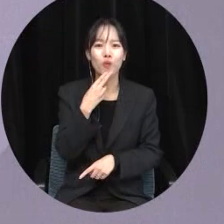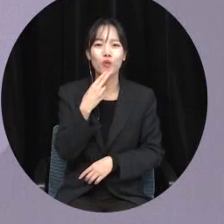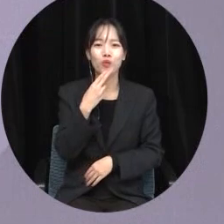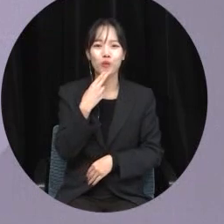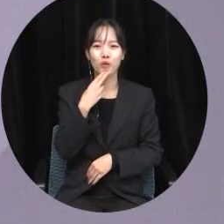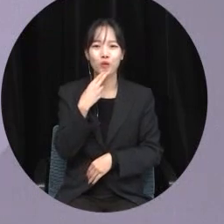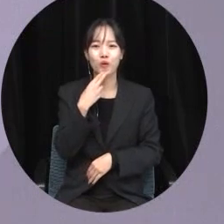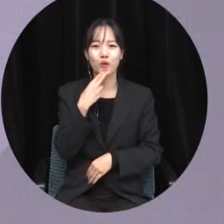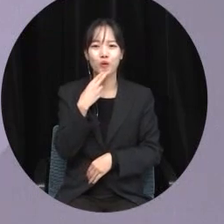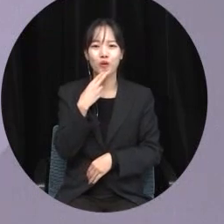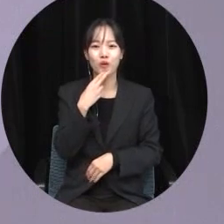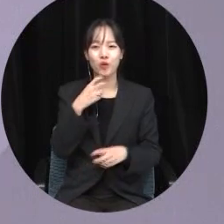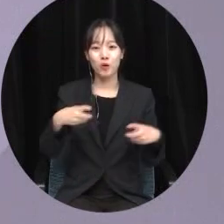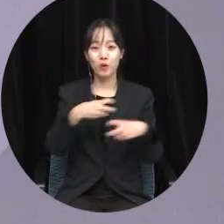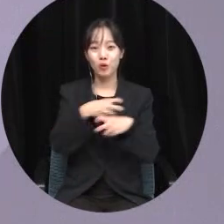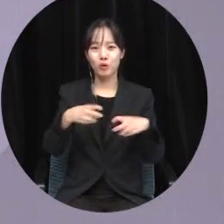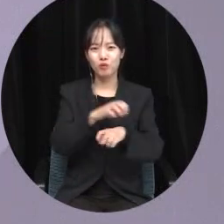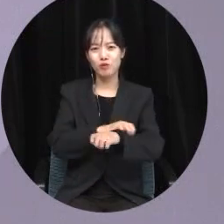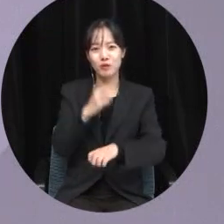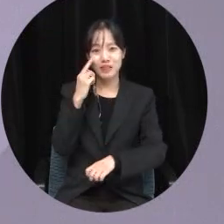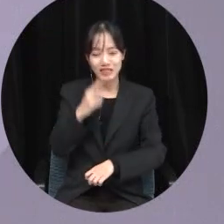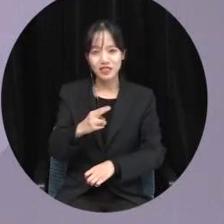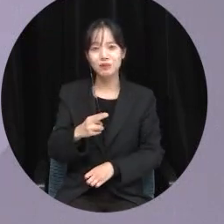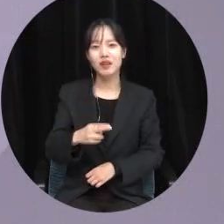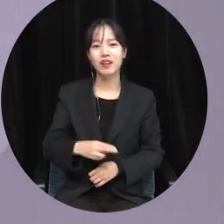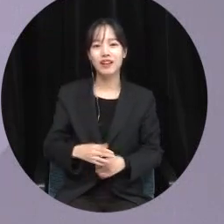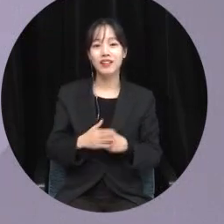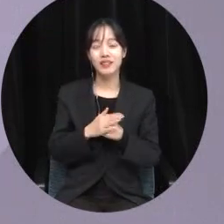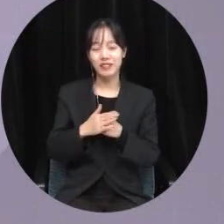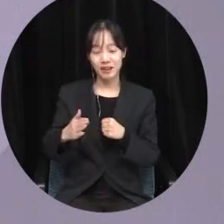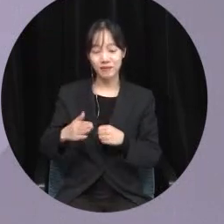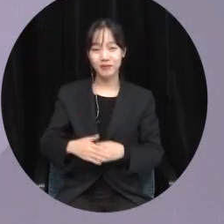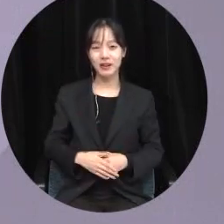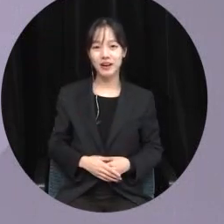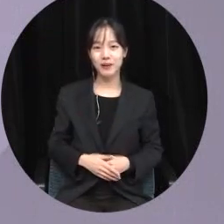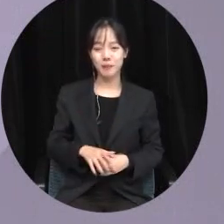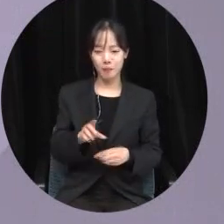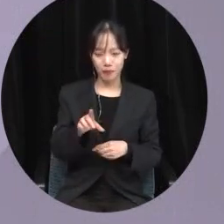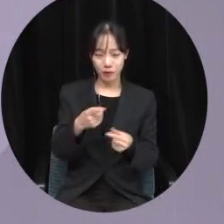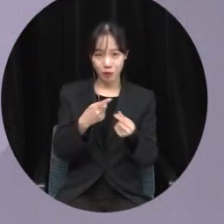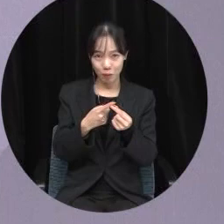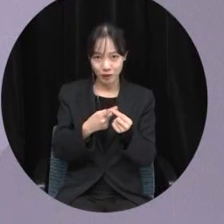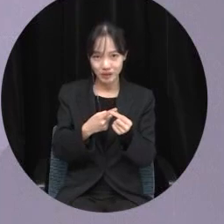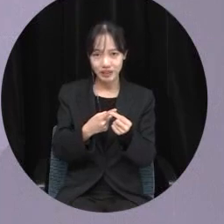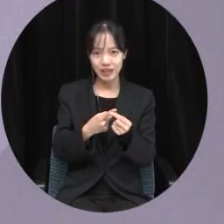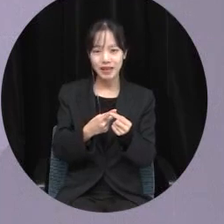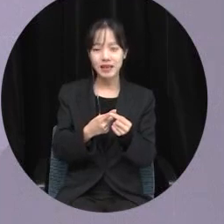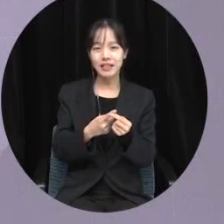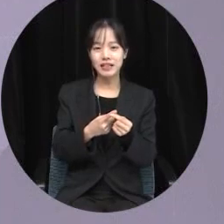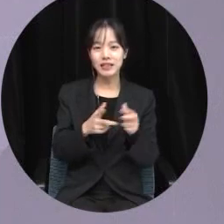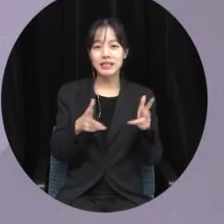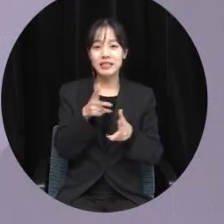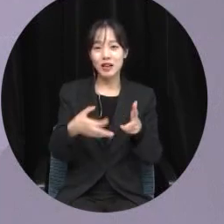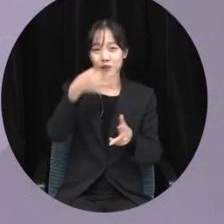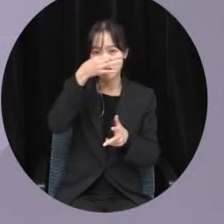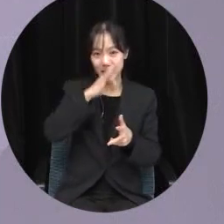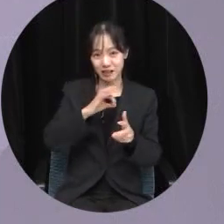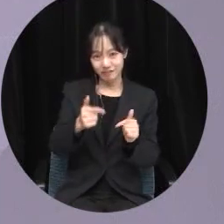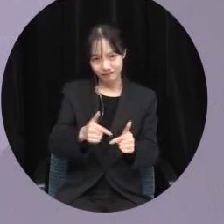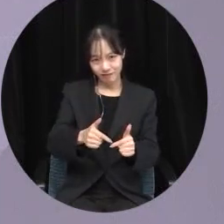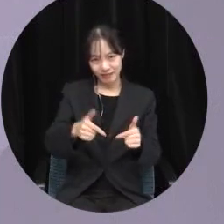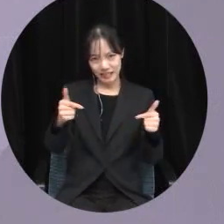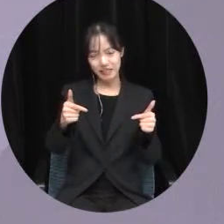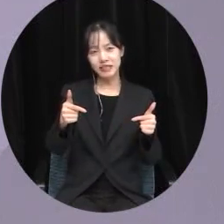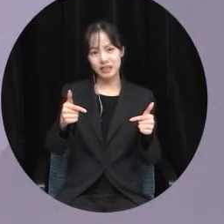수단입니다. 그런 점에 있어서 1차적으로는 사업성 보완, 아까 서부트럭 터미널 대장홍대선 같은 사업성